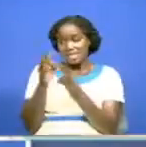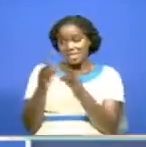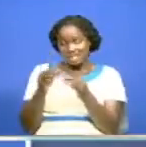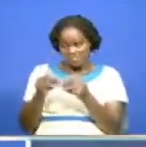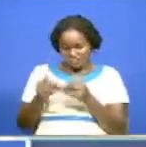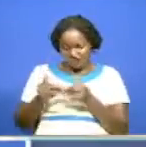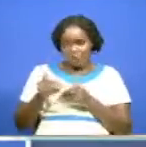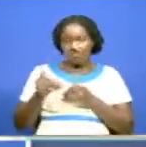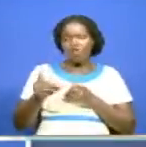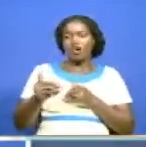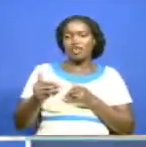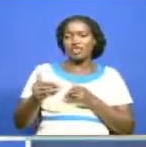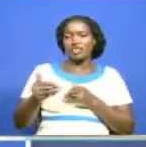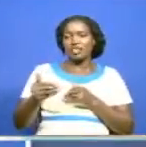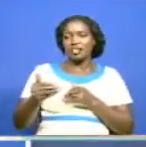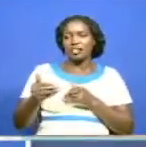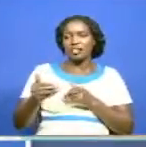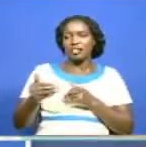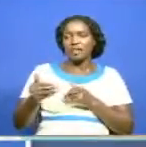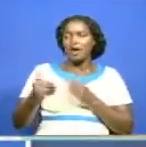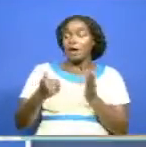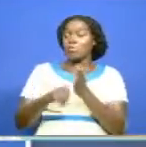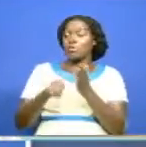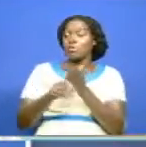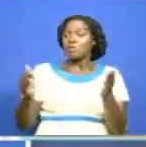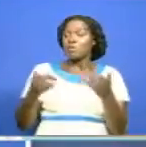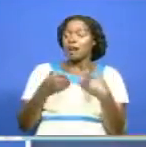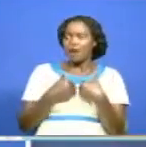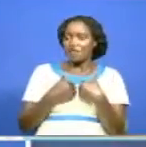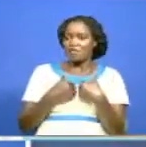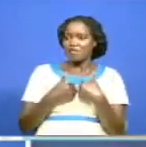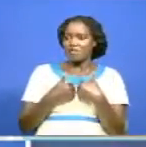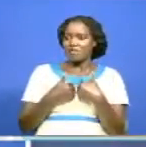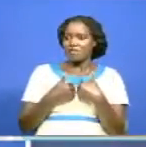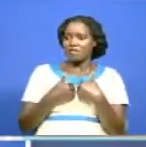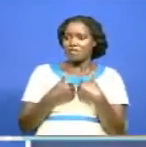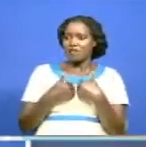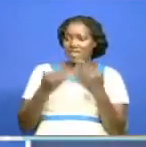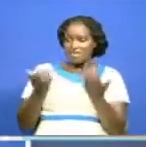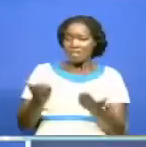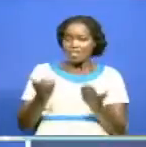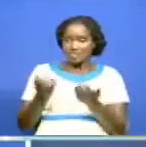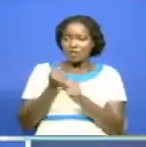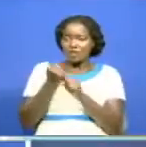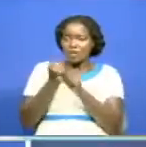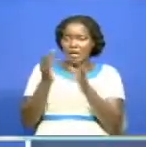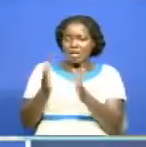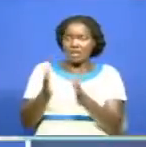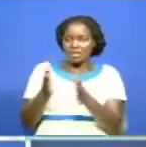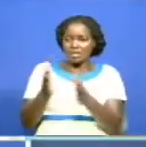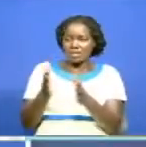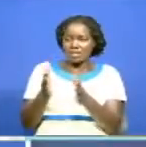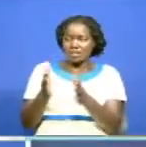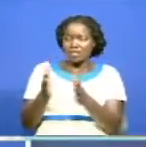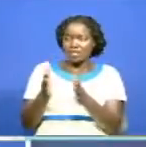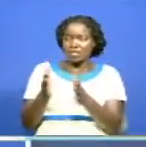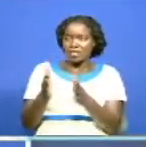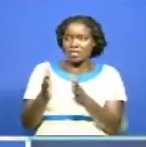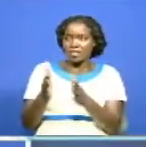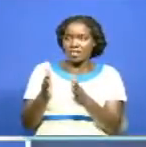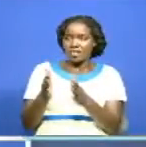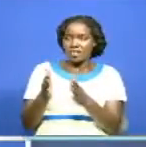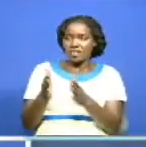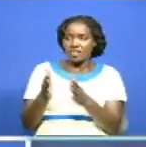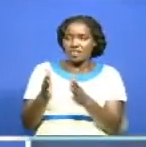mbele, tumeweza tukaonelea kwamba shida kubwa ambayo tuko nayo ni kuangalia mahitaji ya wafanyikazi wa afya. Tukiangalia